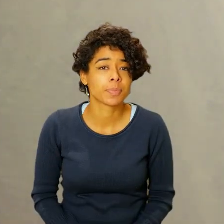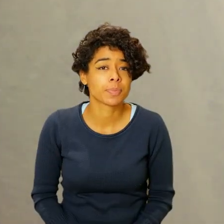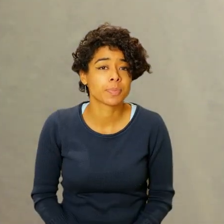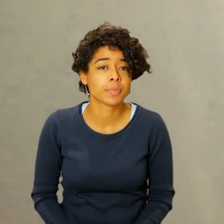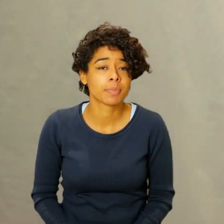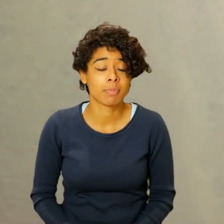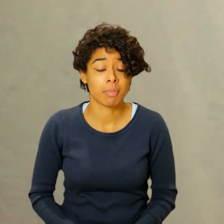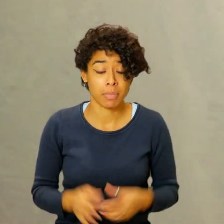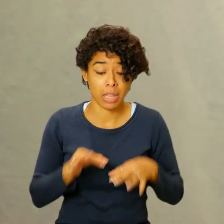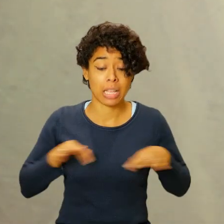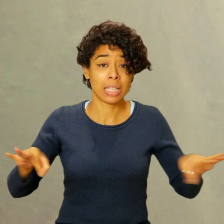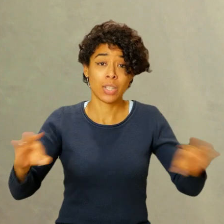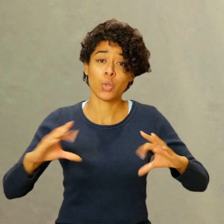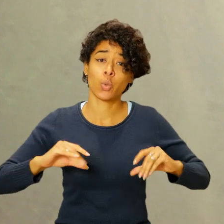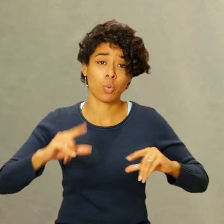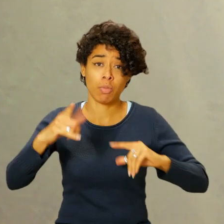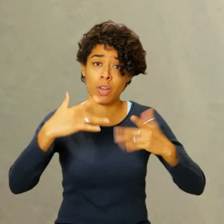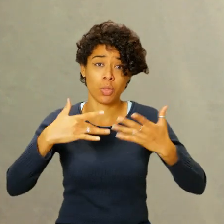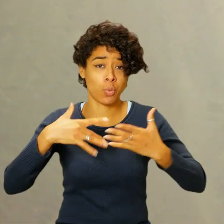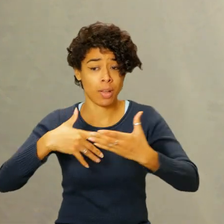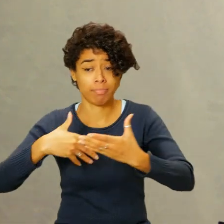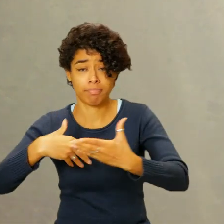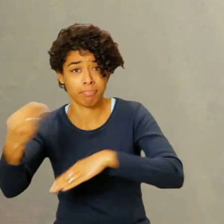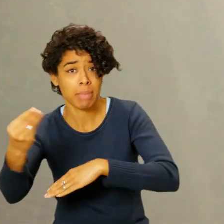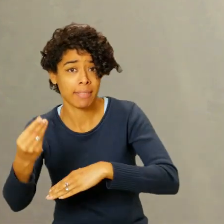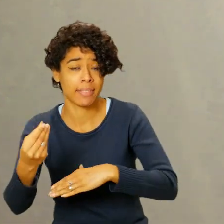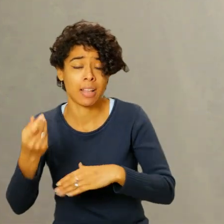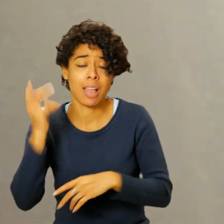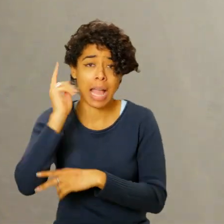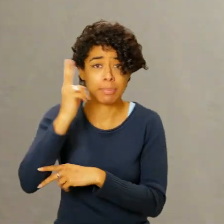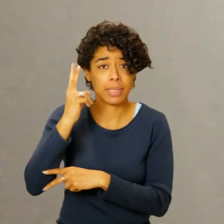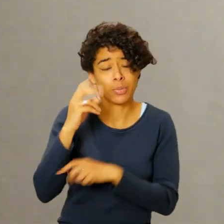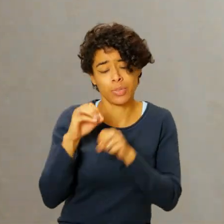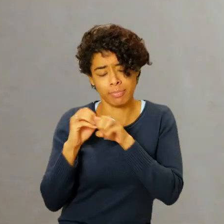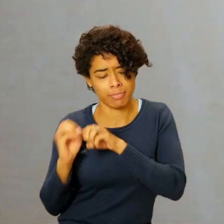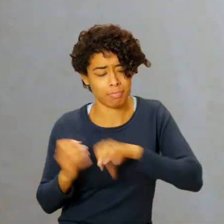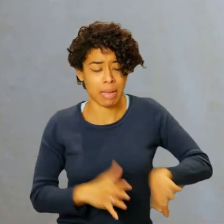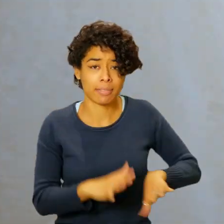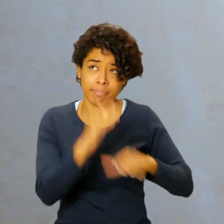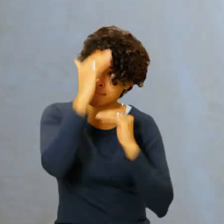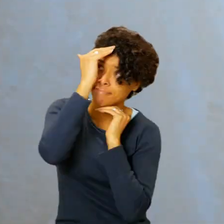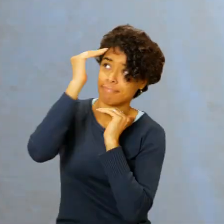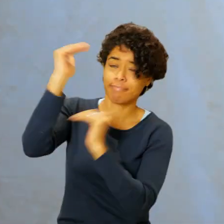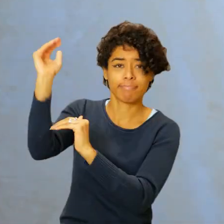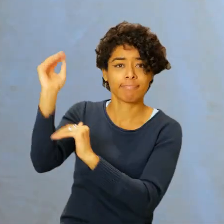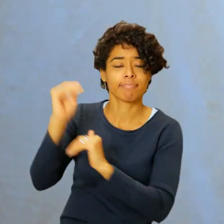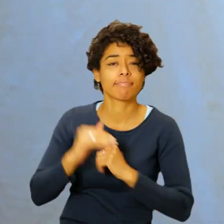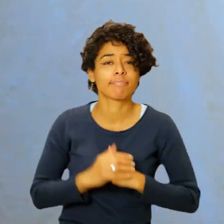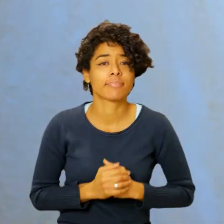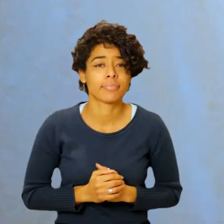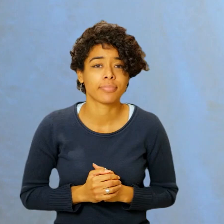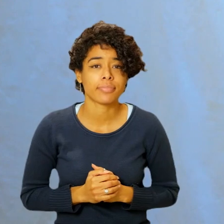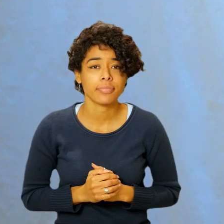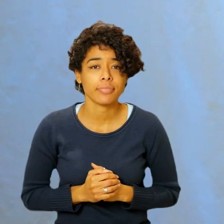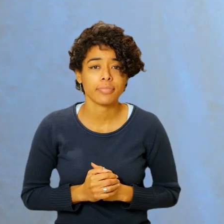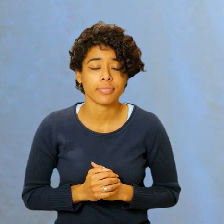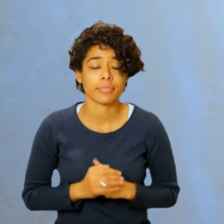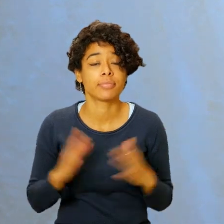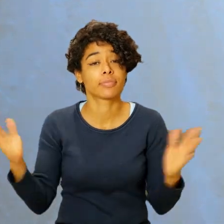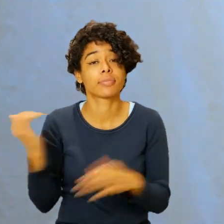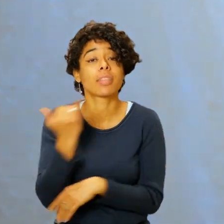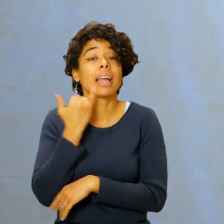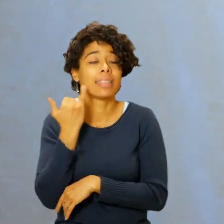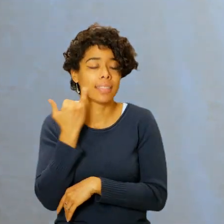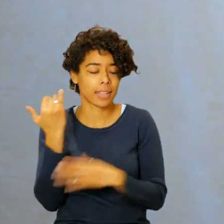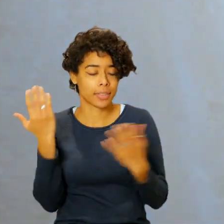Quitte ta zone de confort, quitte tes habitudes et fais confiance à Dieu. Mais Isaac, et